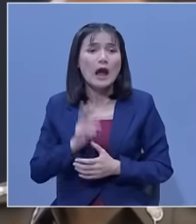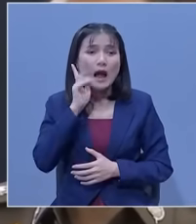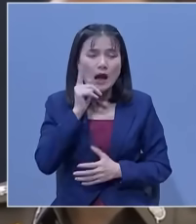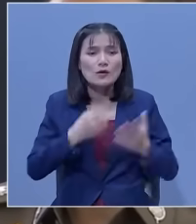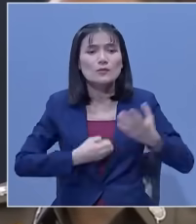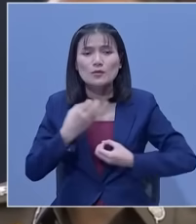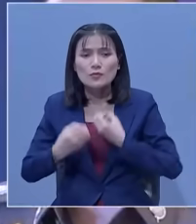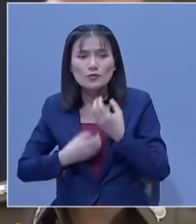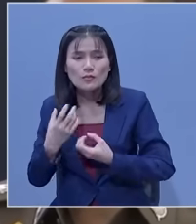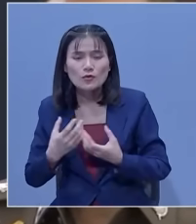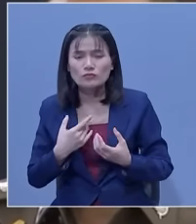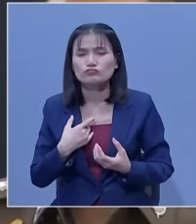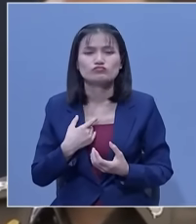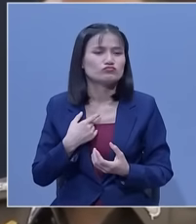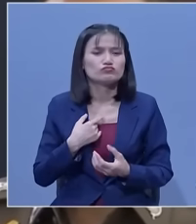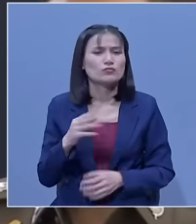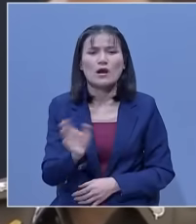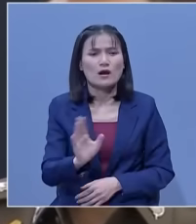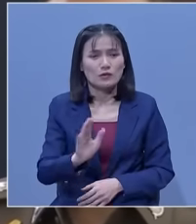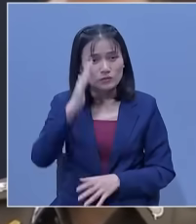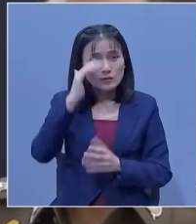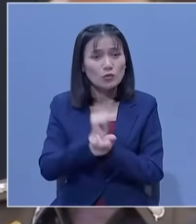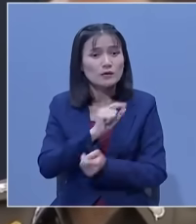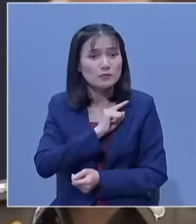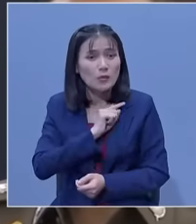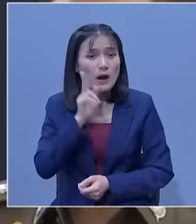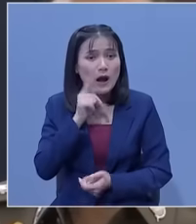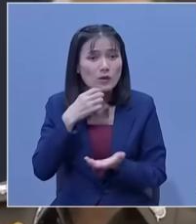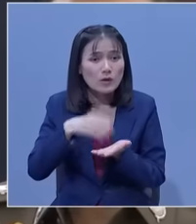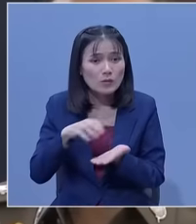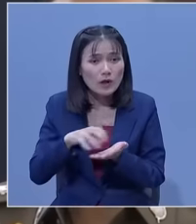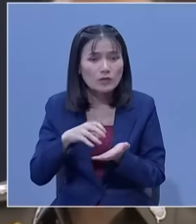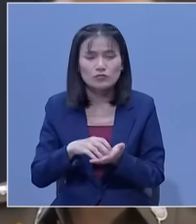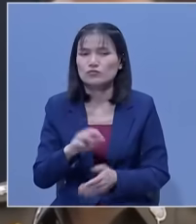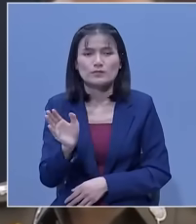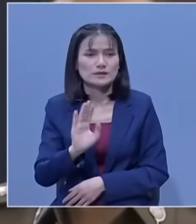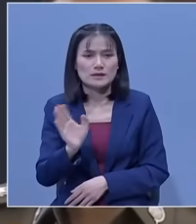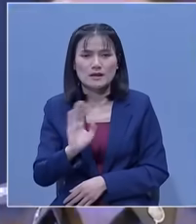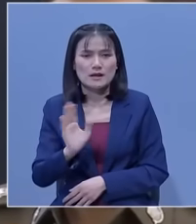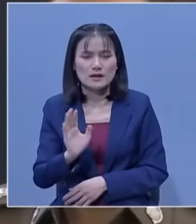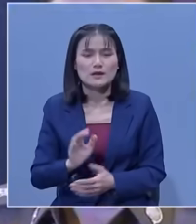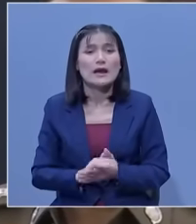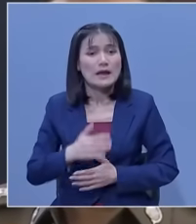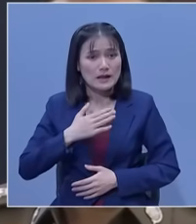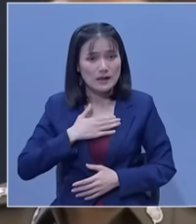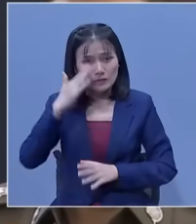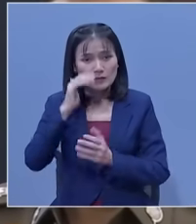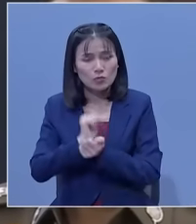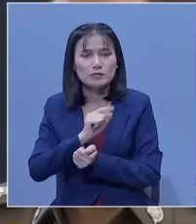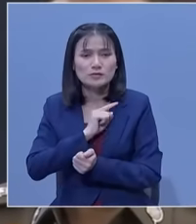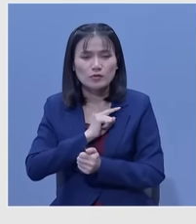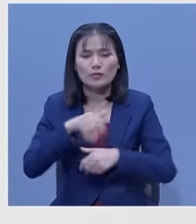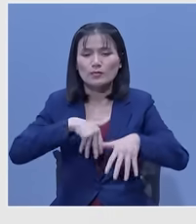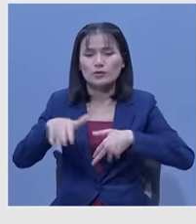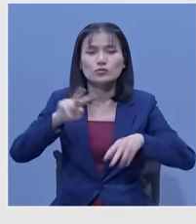ๆเนี่ยก็ไม่อยากให้มีอีกแล้วนะครับเรามีหน้าเราไม่ได้มีหน้าที่ให้ข่าวเพื่อเพื่อสนับสนุนใครคนใดคนหนึ่งเรามีหน้าที่ที่จะดูแลพี่น้องประชา